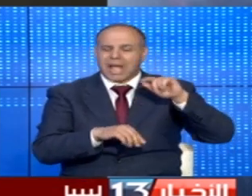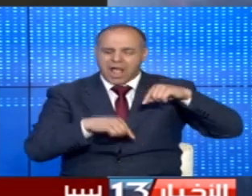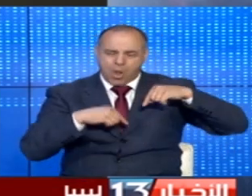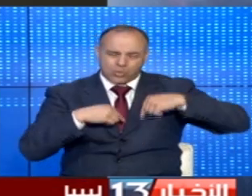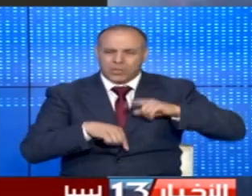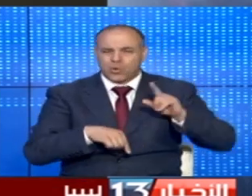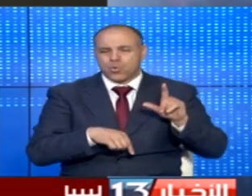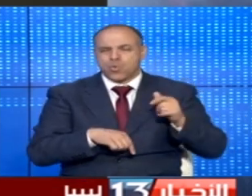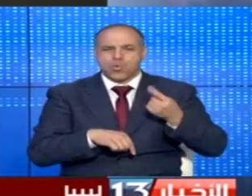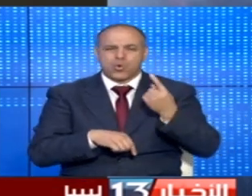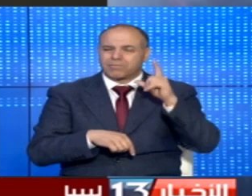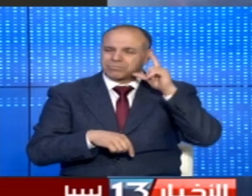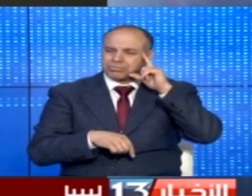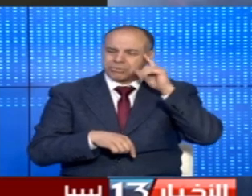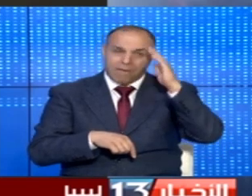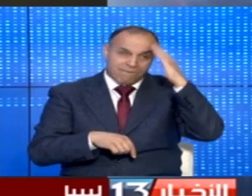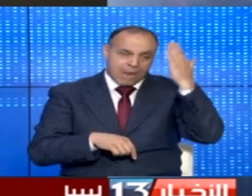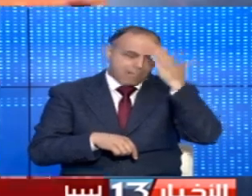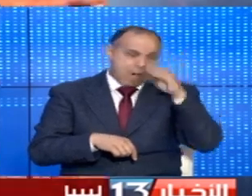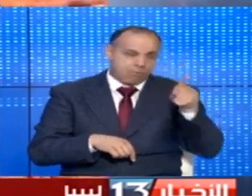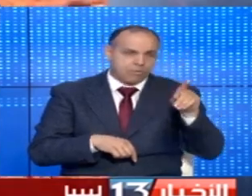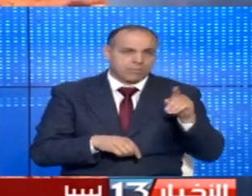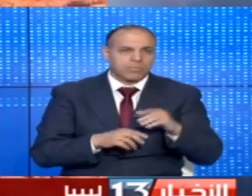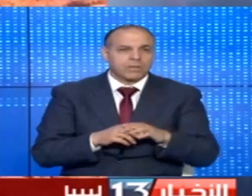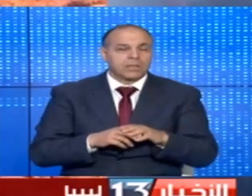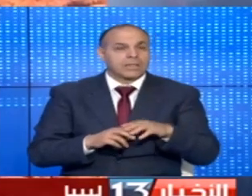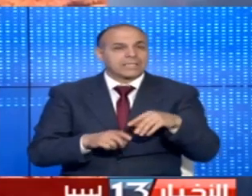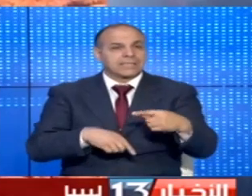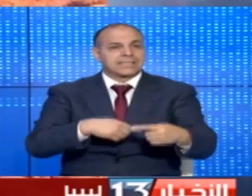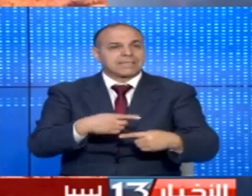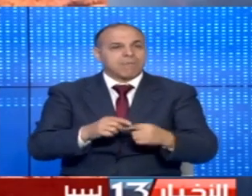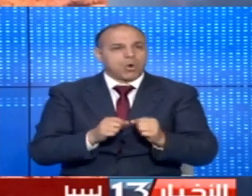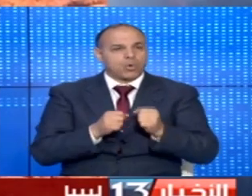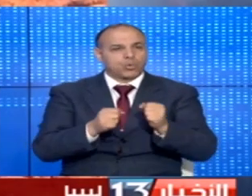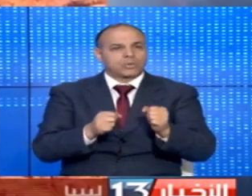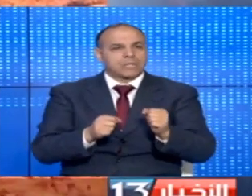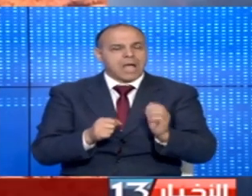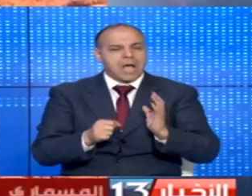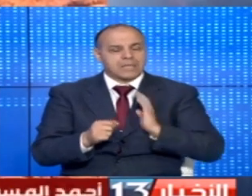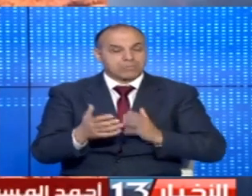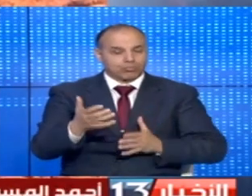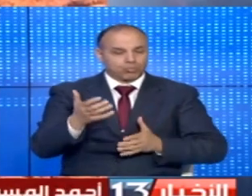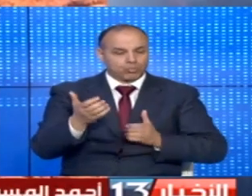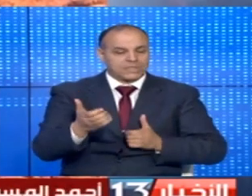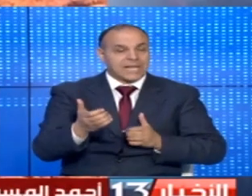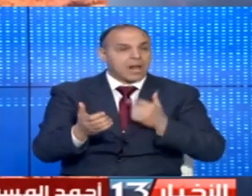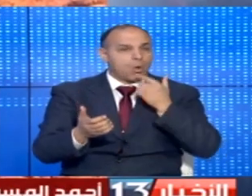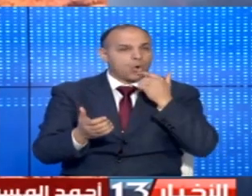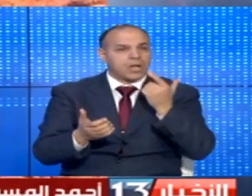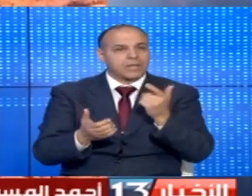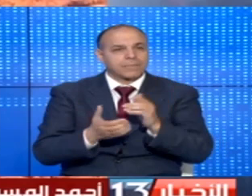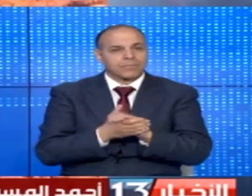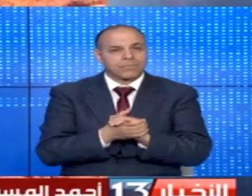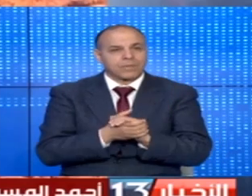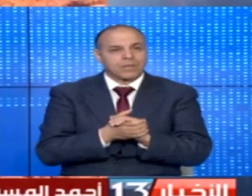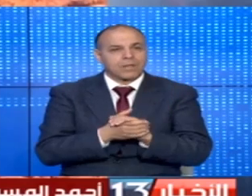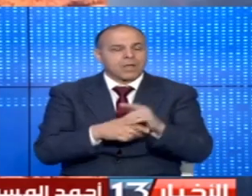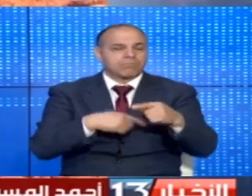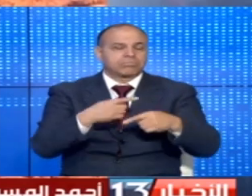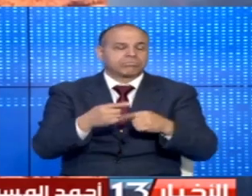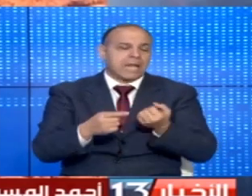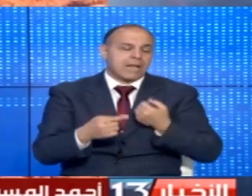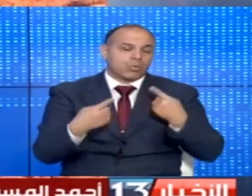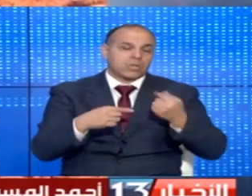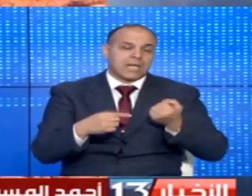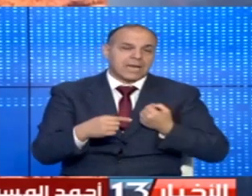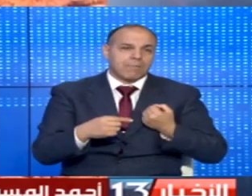الوطني المعترف بها دوليا امرار جهود القوات المسلحه في حربها على المجموعات الارهابيه